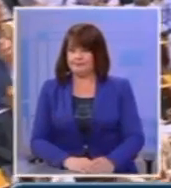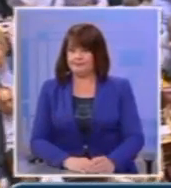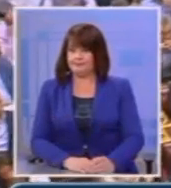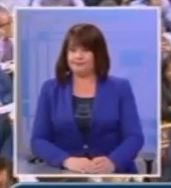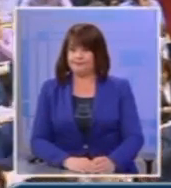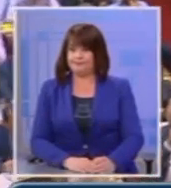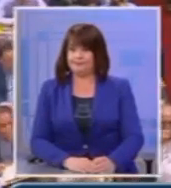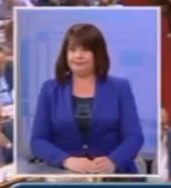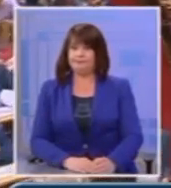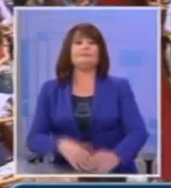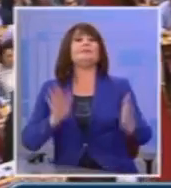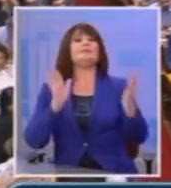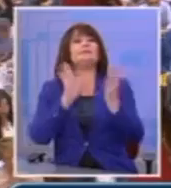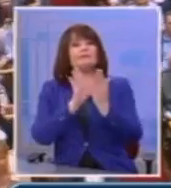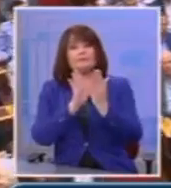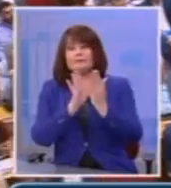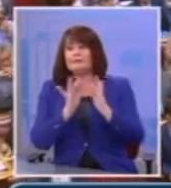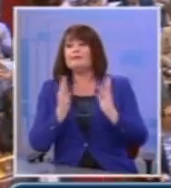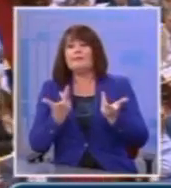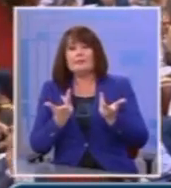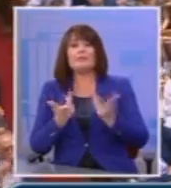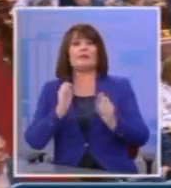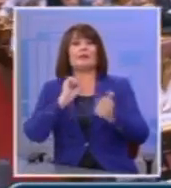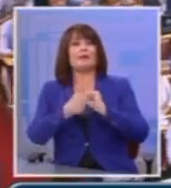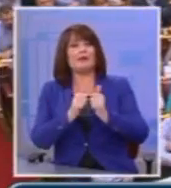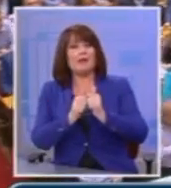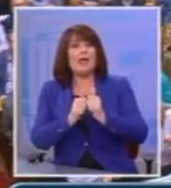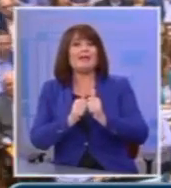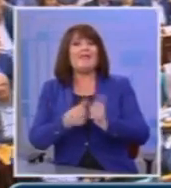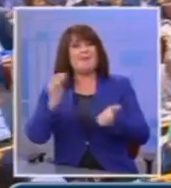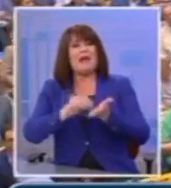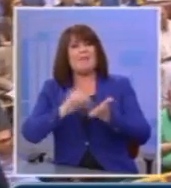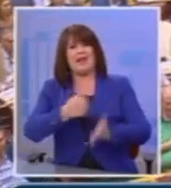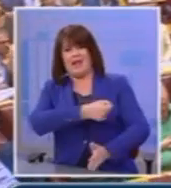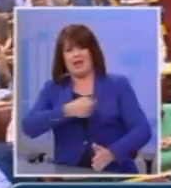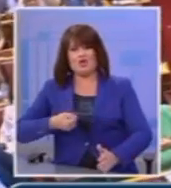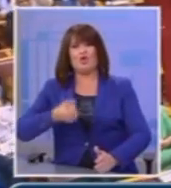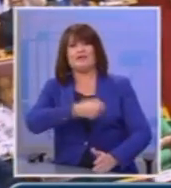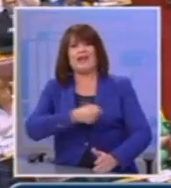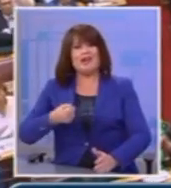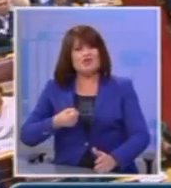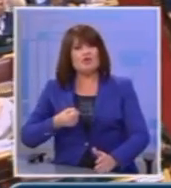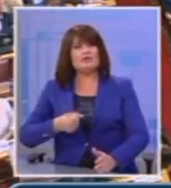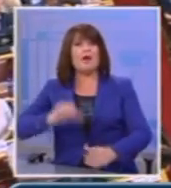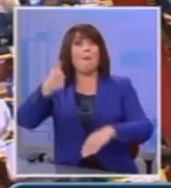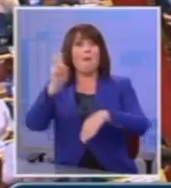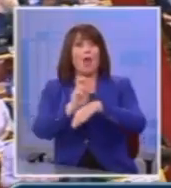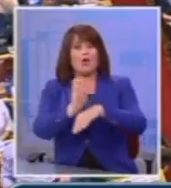αντιμετωπίζουμε αυτόν τον μηχανισμό αυτόματης αναπαραγωγής λιτότητας που ήταν η υποχρέωση για πολύ υψηλά